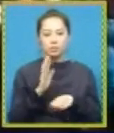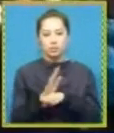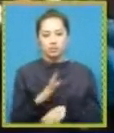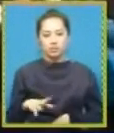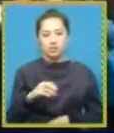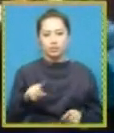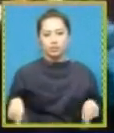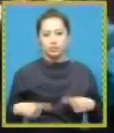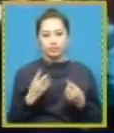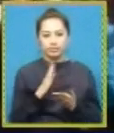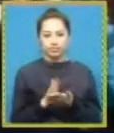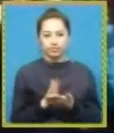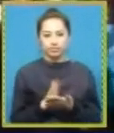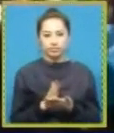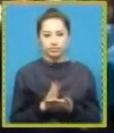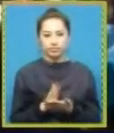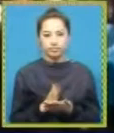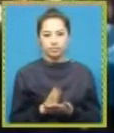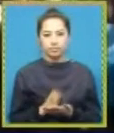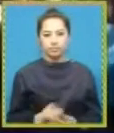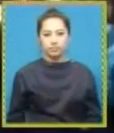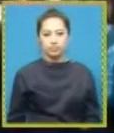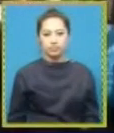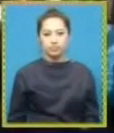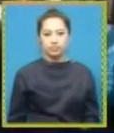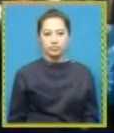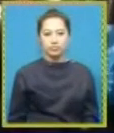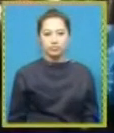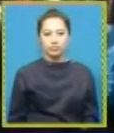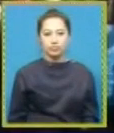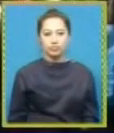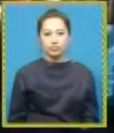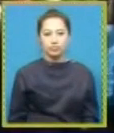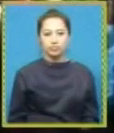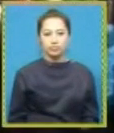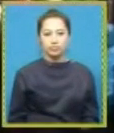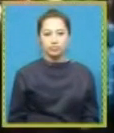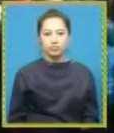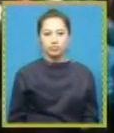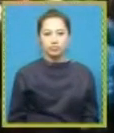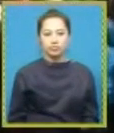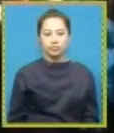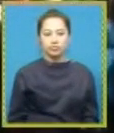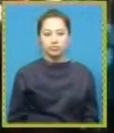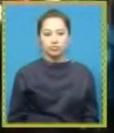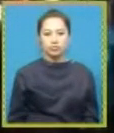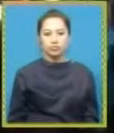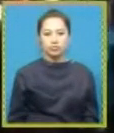сара саясатының нәтижесі деп білеміз. Төлебе ауданынан Арайлым Байниязова, Асылбек Өтебаев, оңтүстік ақпарат.